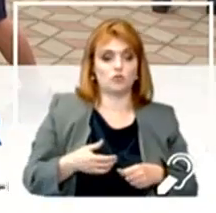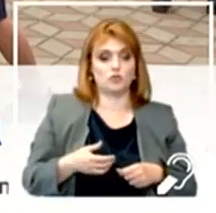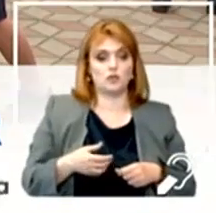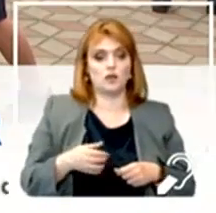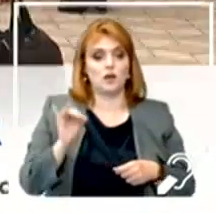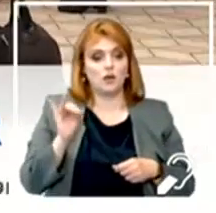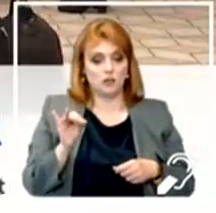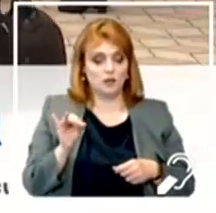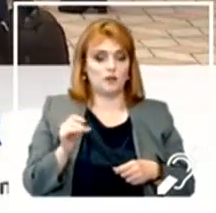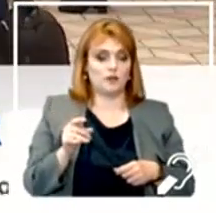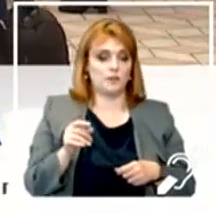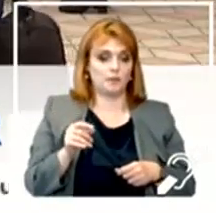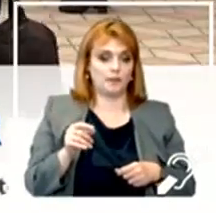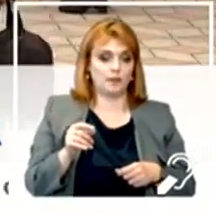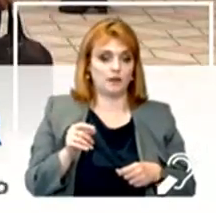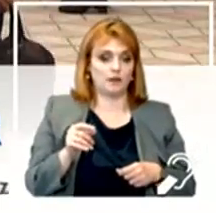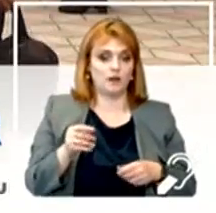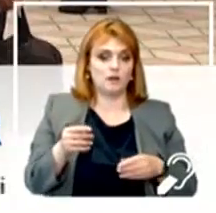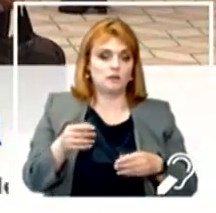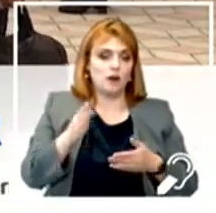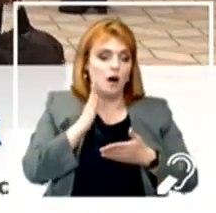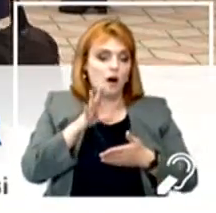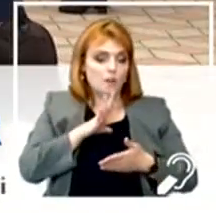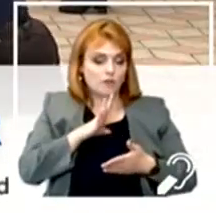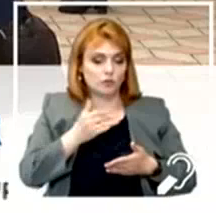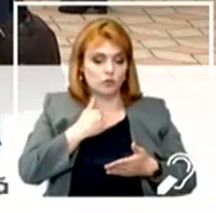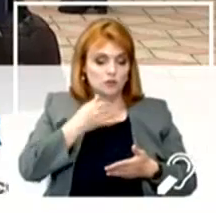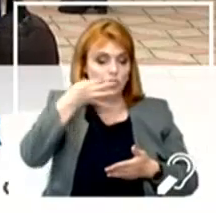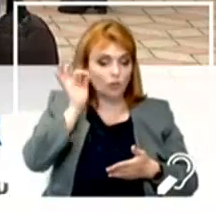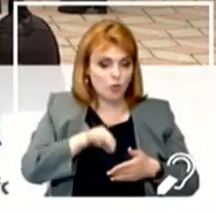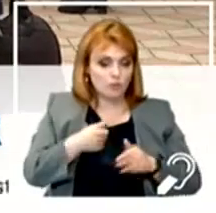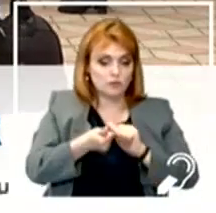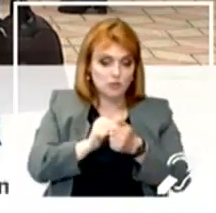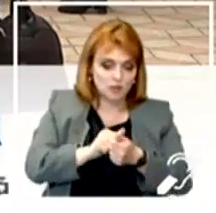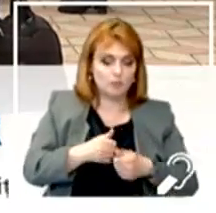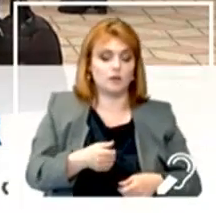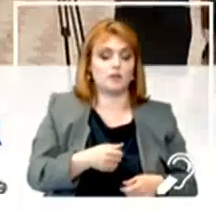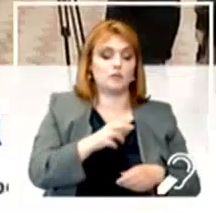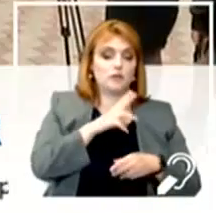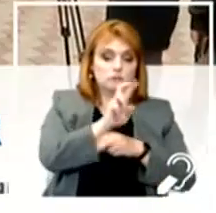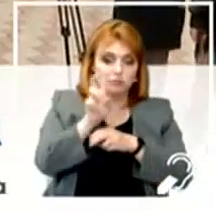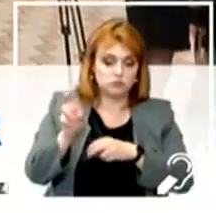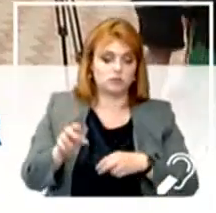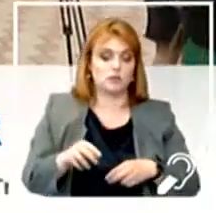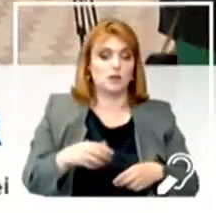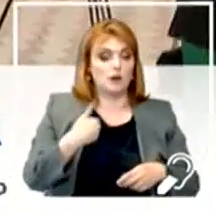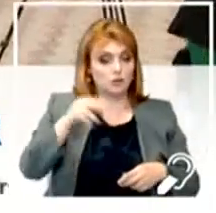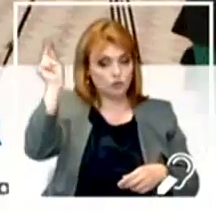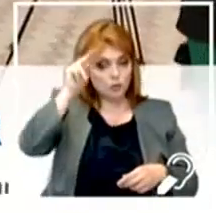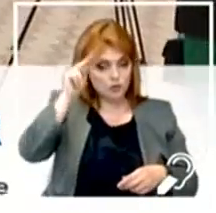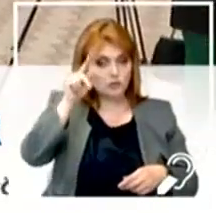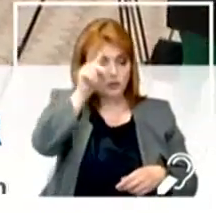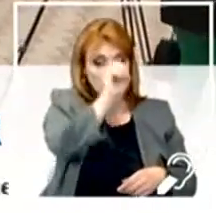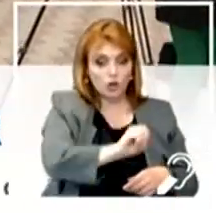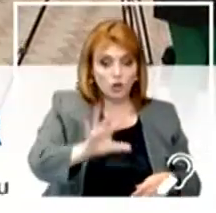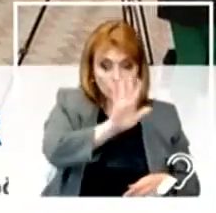aibă, fie acestea deplasările prin programele Erasmus, care la fel am beneficiat și eu. Vreau și să studiez în Europa,